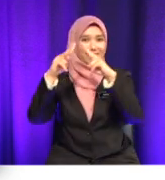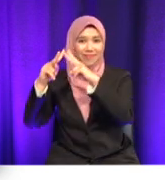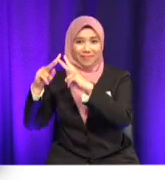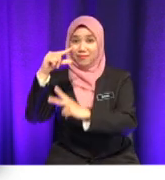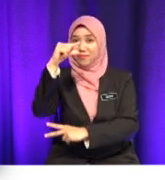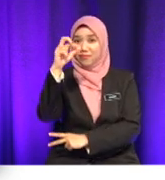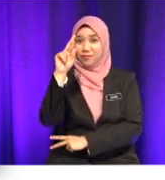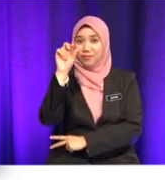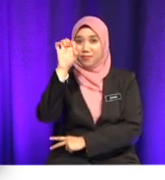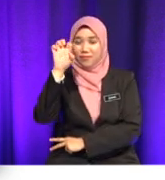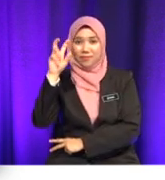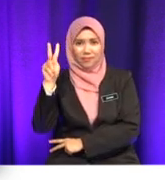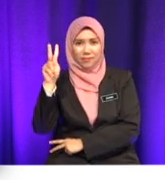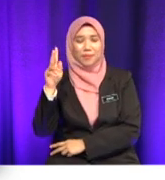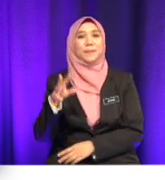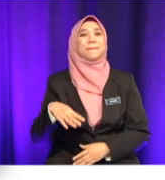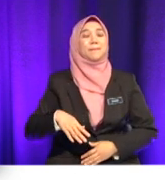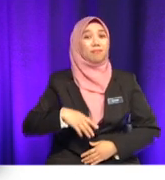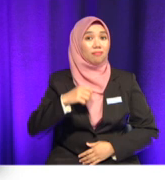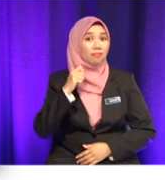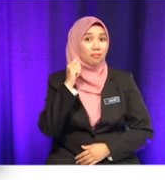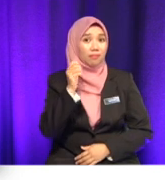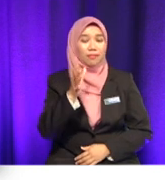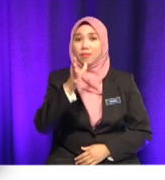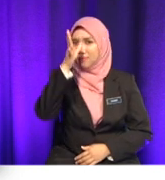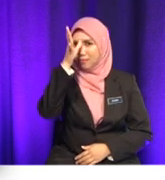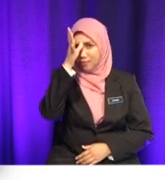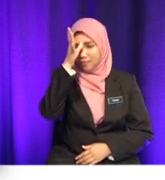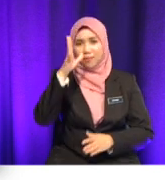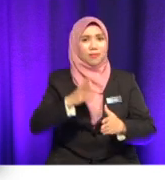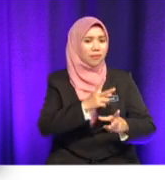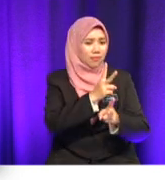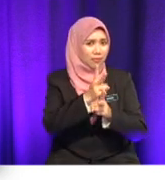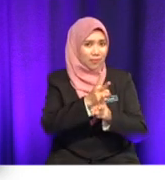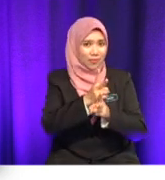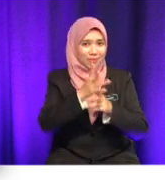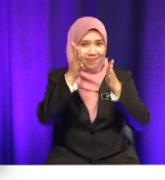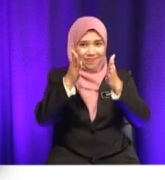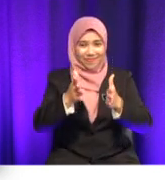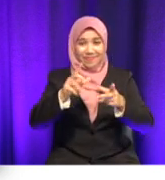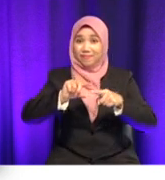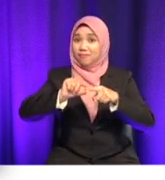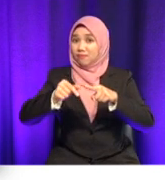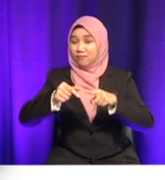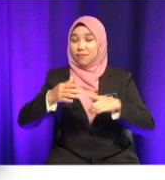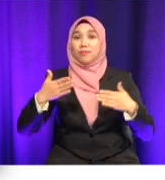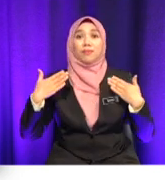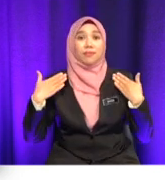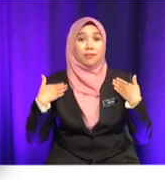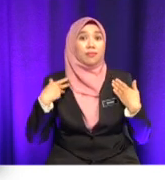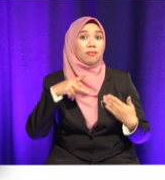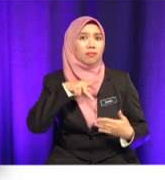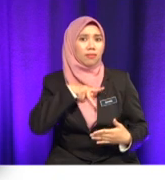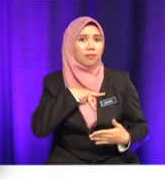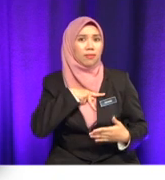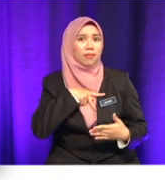Kampung Pulau korek Pak Majid peternak udang Pak Majid mempunyai